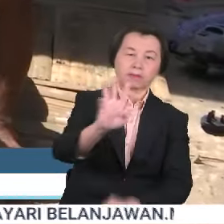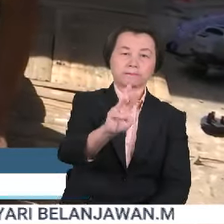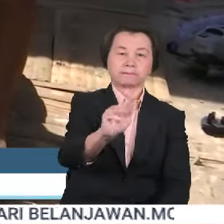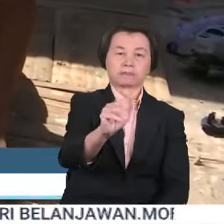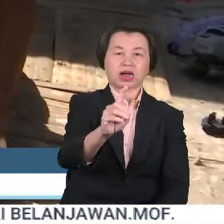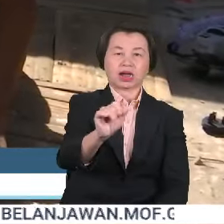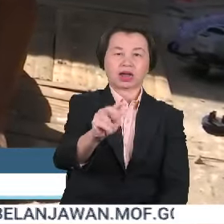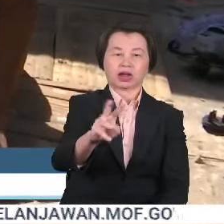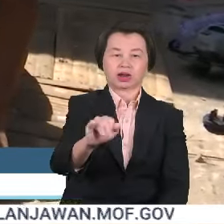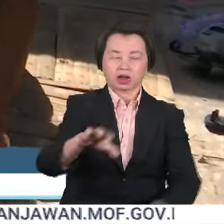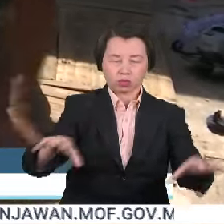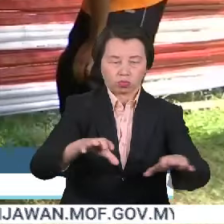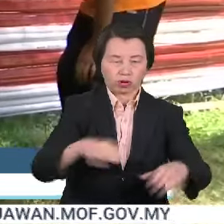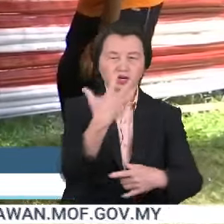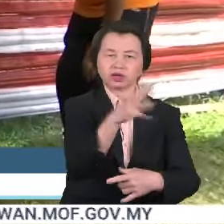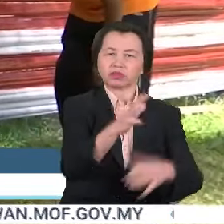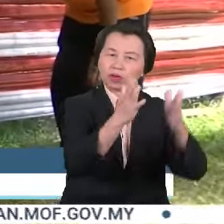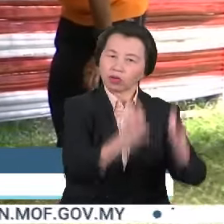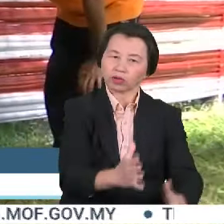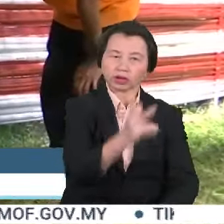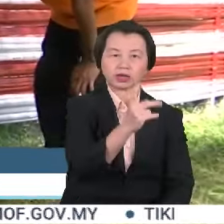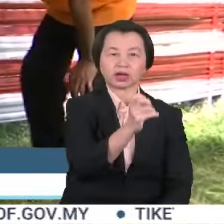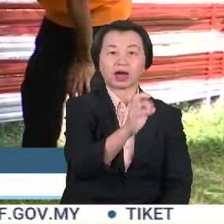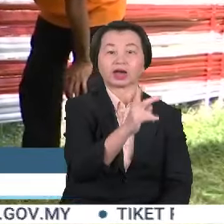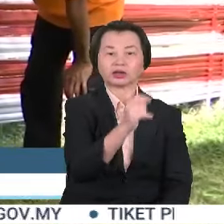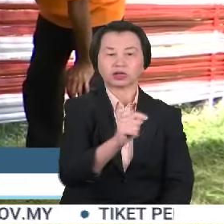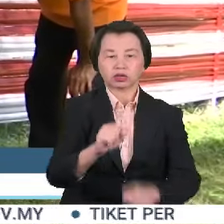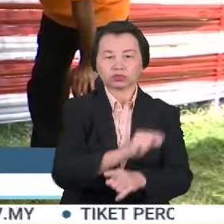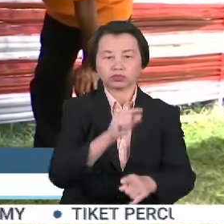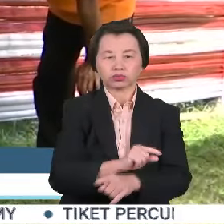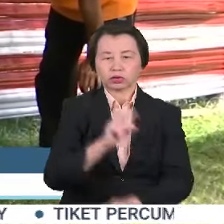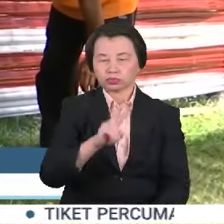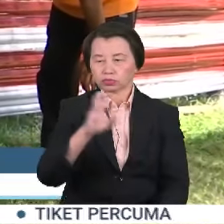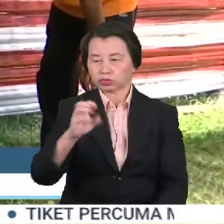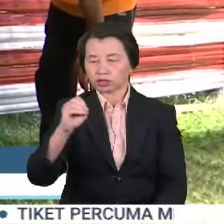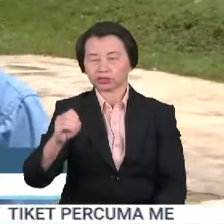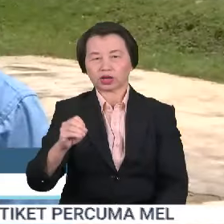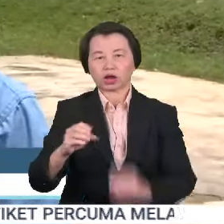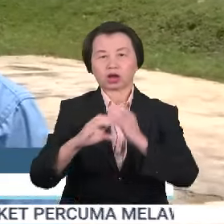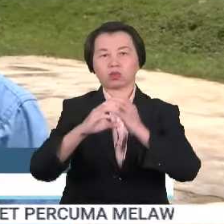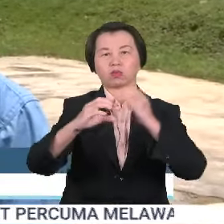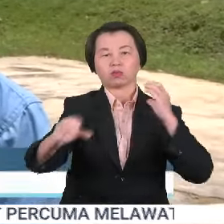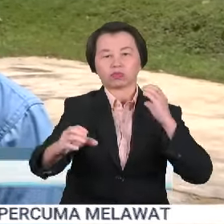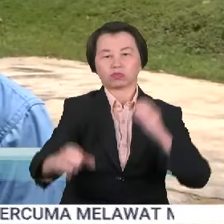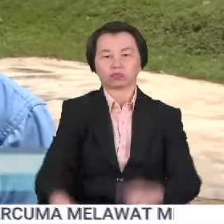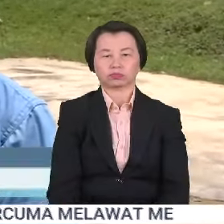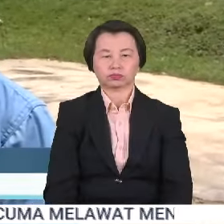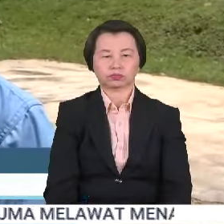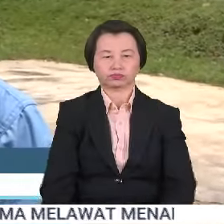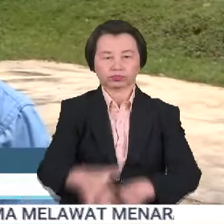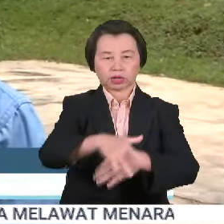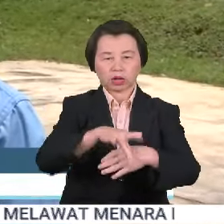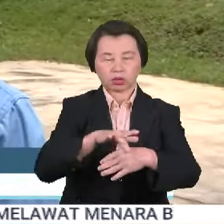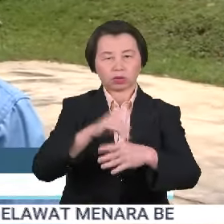15 ahli kirt dalam tempo sebulan menggunakan 200 batang Buluh awal bulan